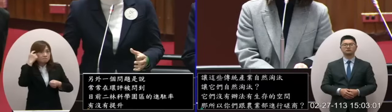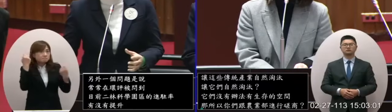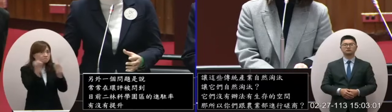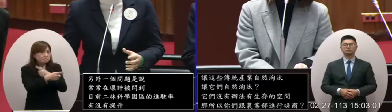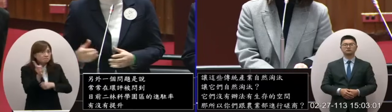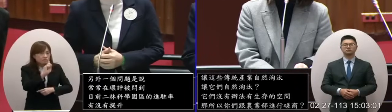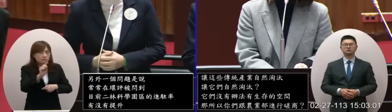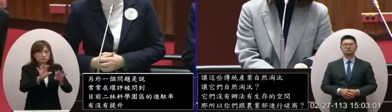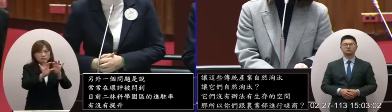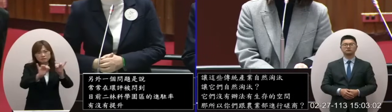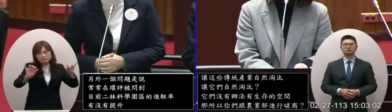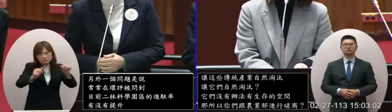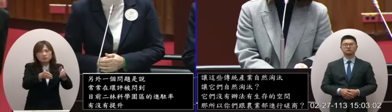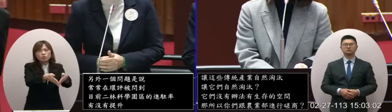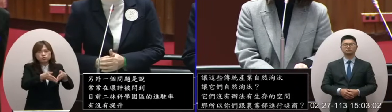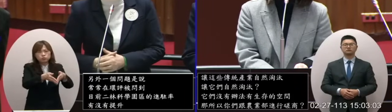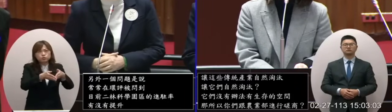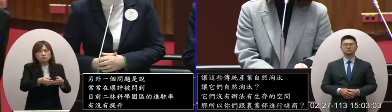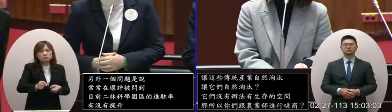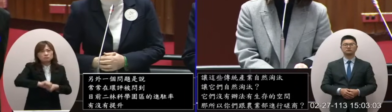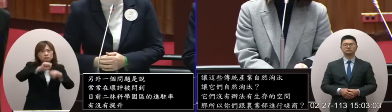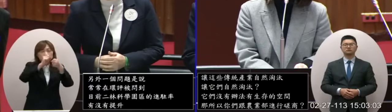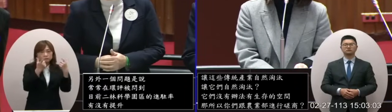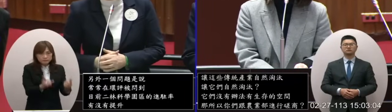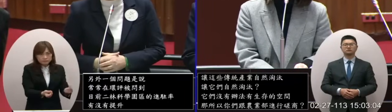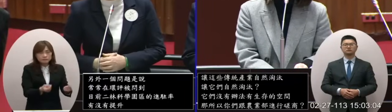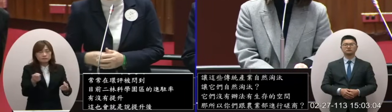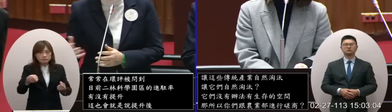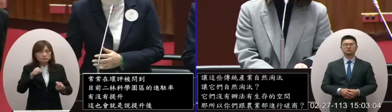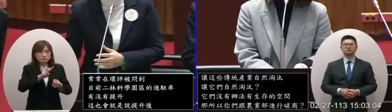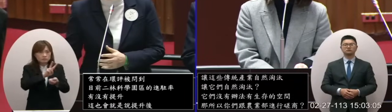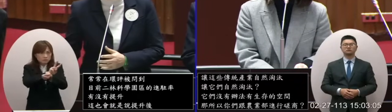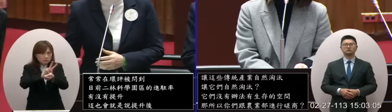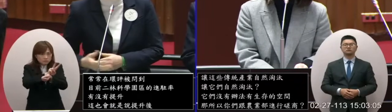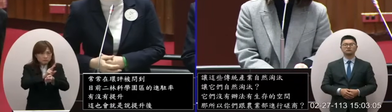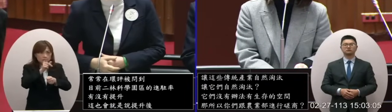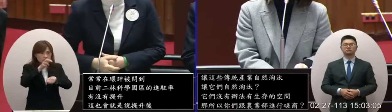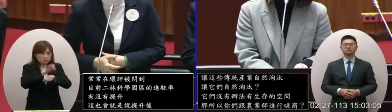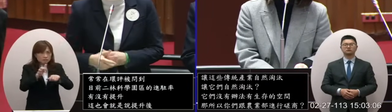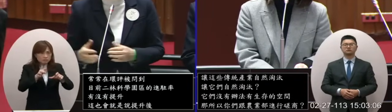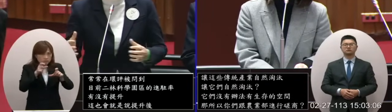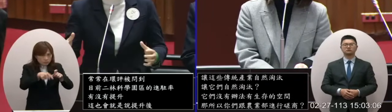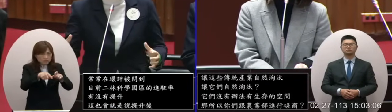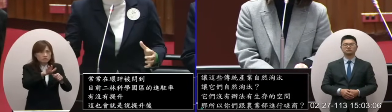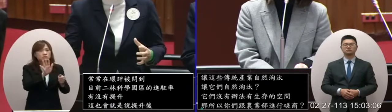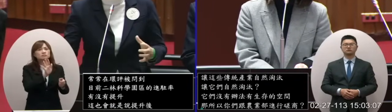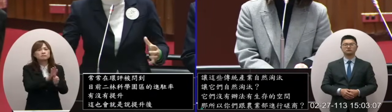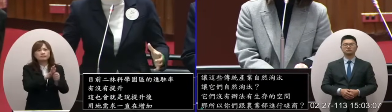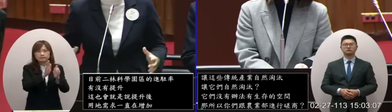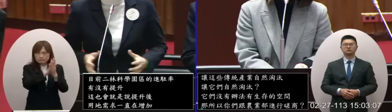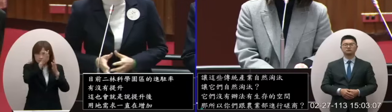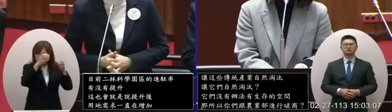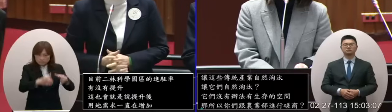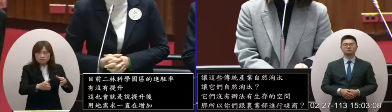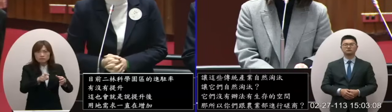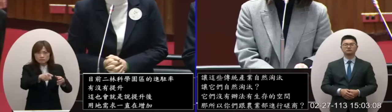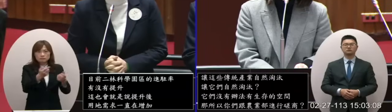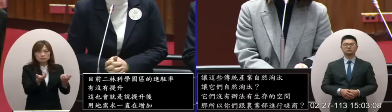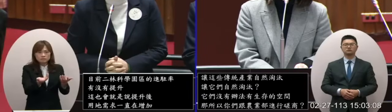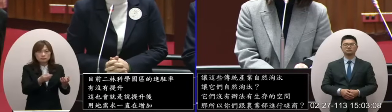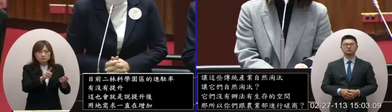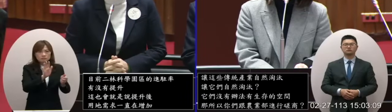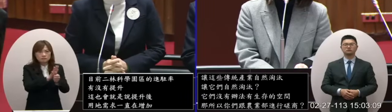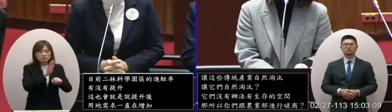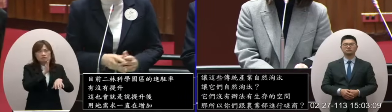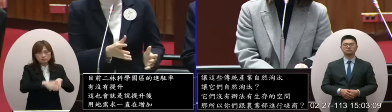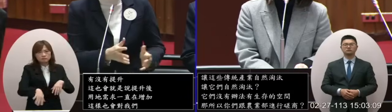样也会对我们开发二零精密园区的需要性哦也会比较有帮助。那所以这几个问题的